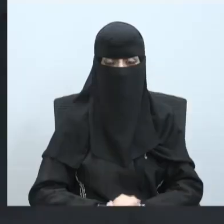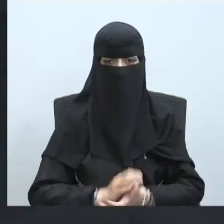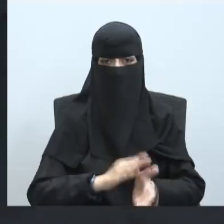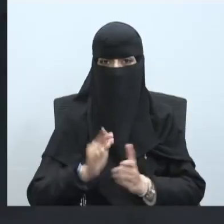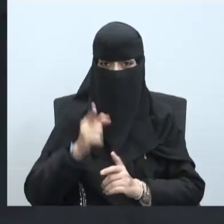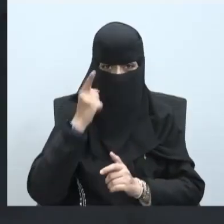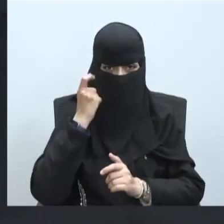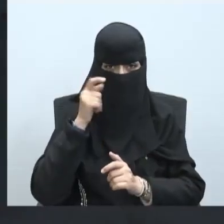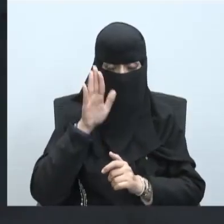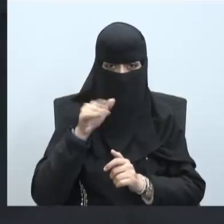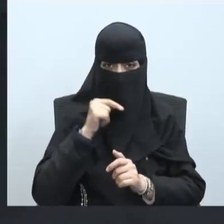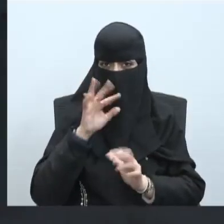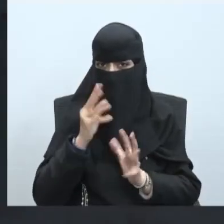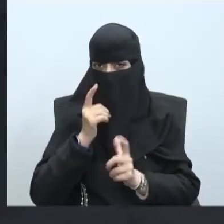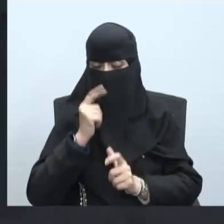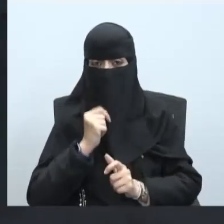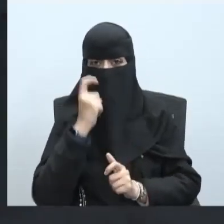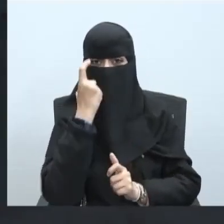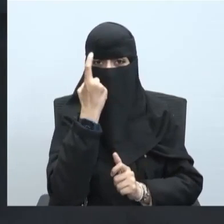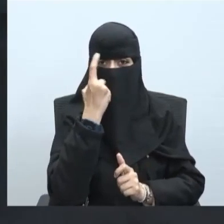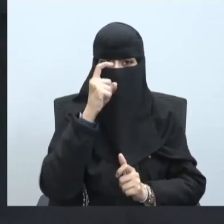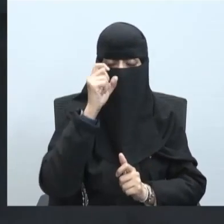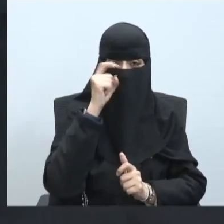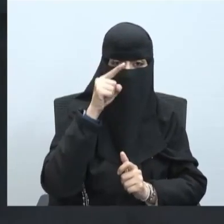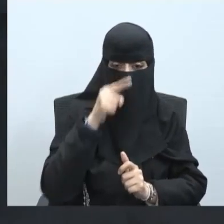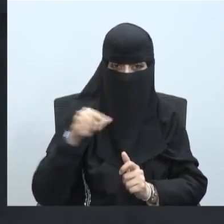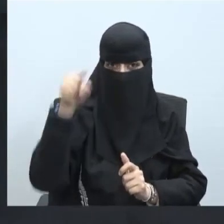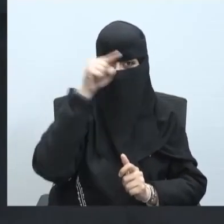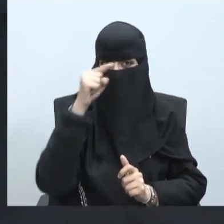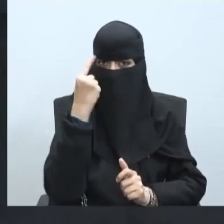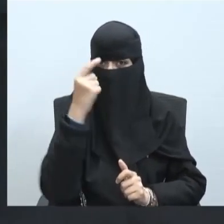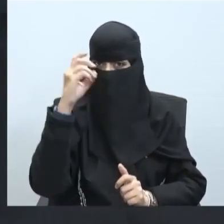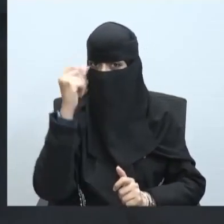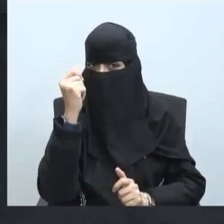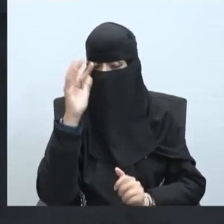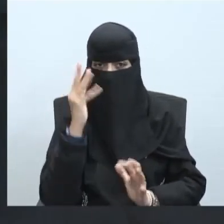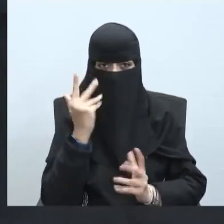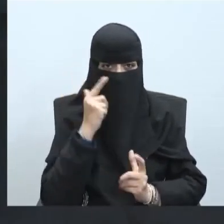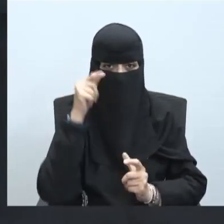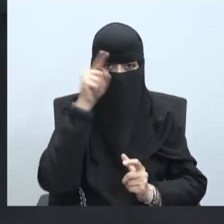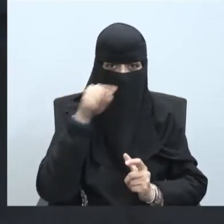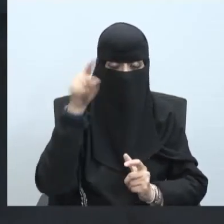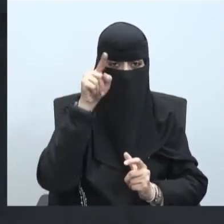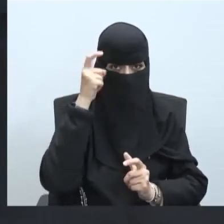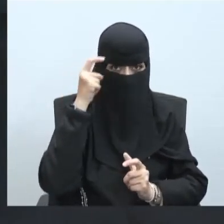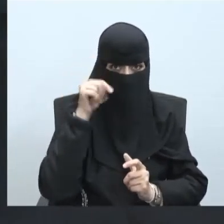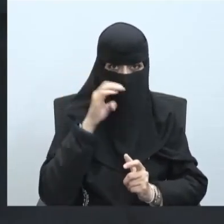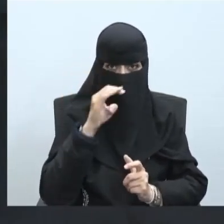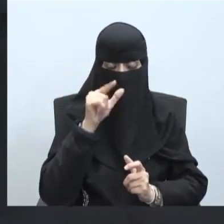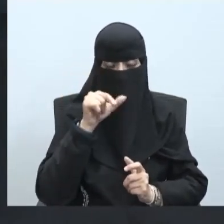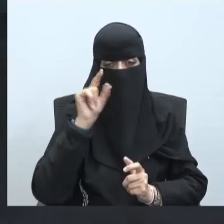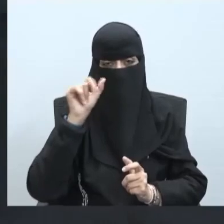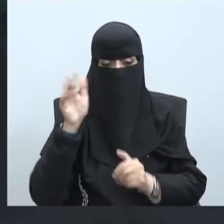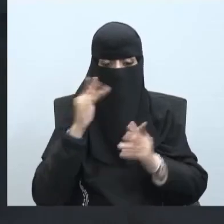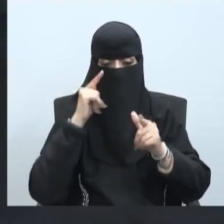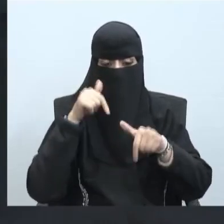هاي مبدعون وصلت الاجابه هل حوطت العمله النقديه من فئه ريال بارك الله فيكم اذا